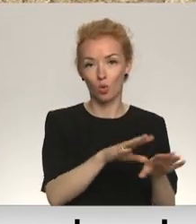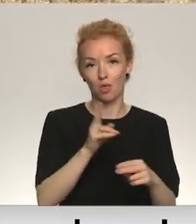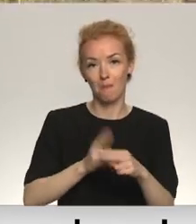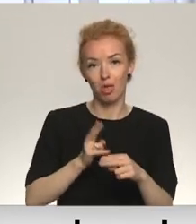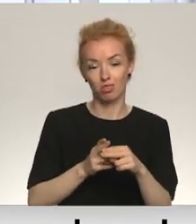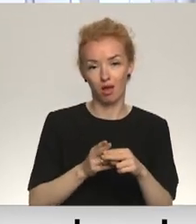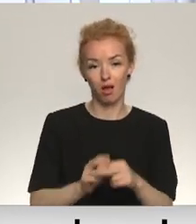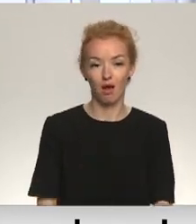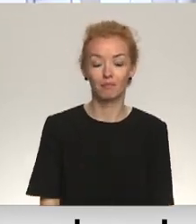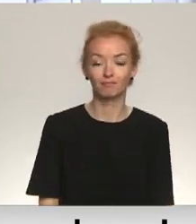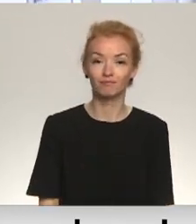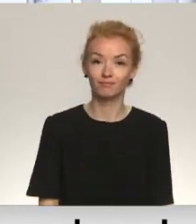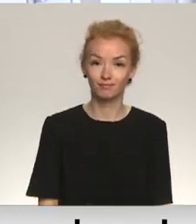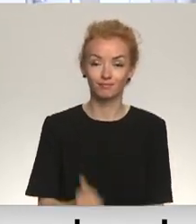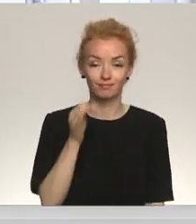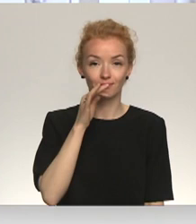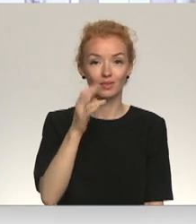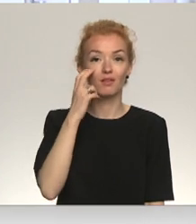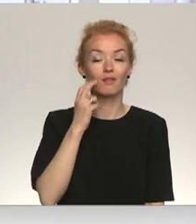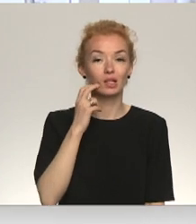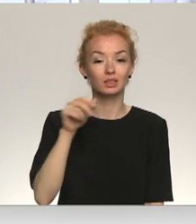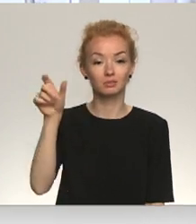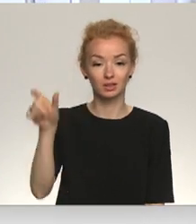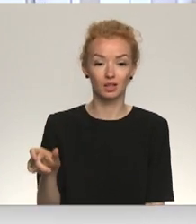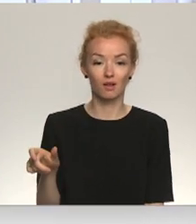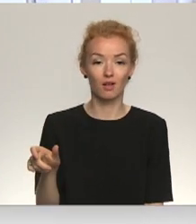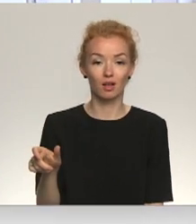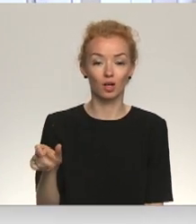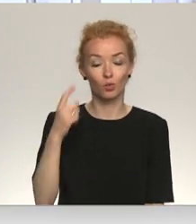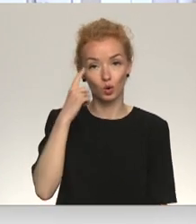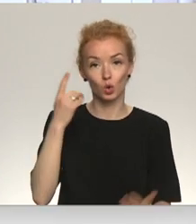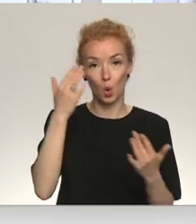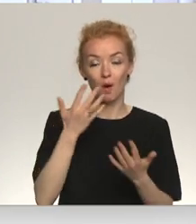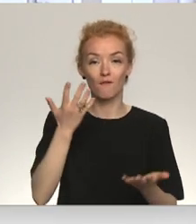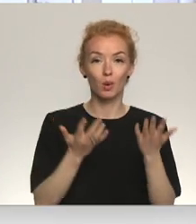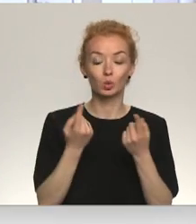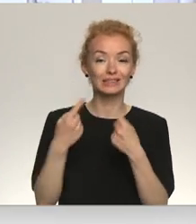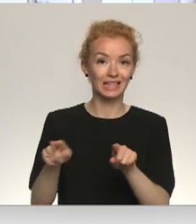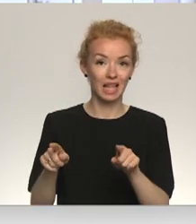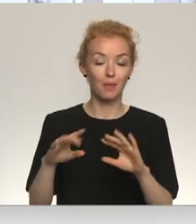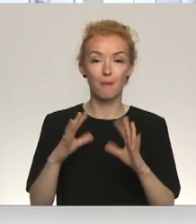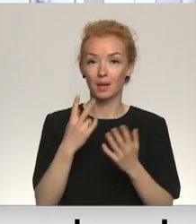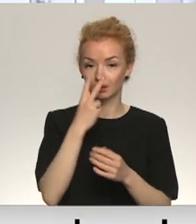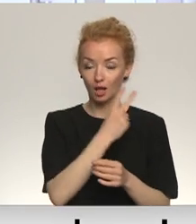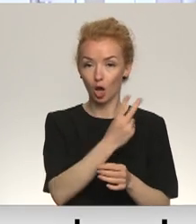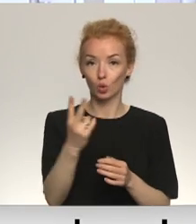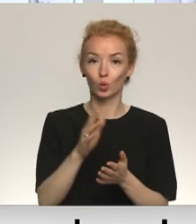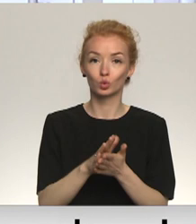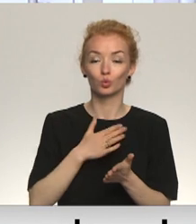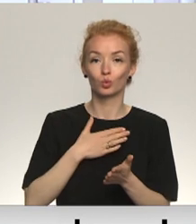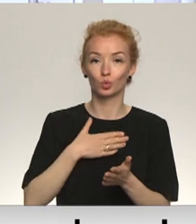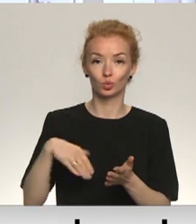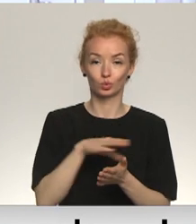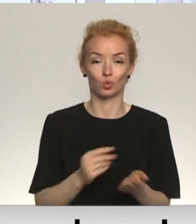lūžņos. Tad veciem cilvēkiem viņi domā varbūt savādāk, bet skatoties uz mūsu laiku,